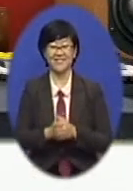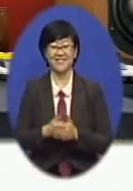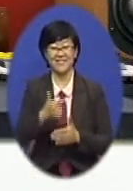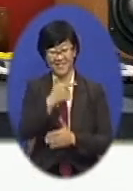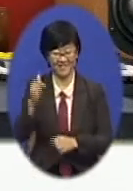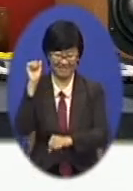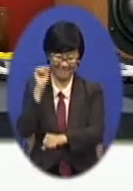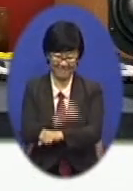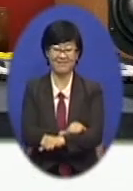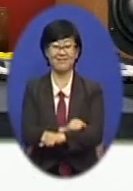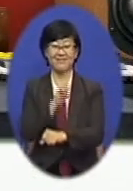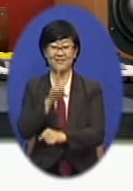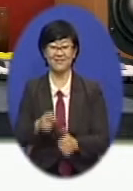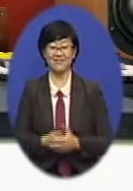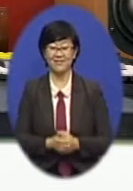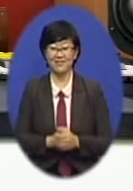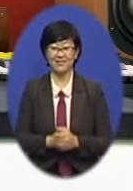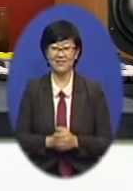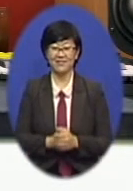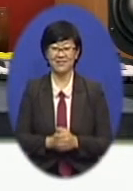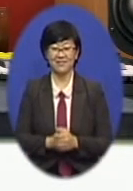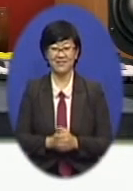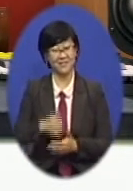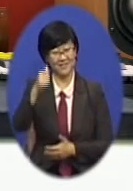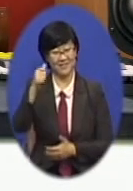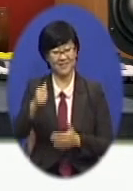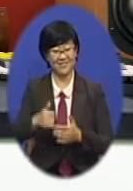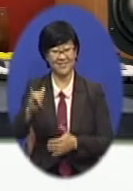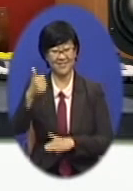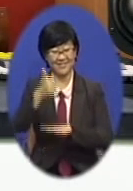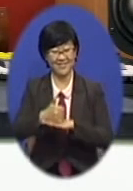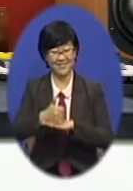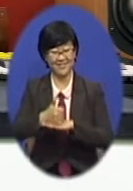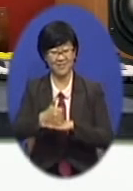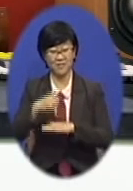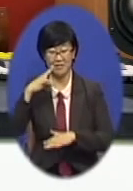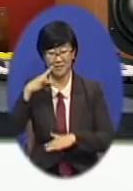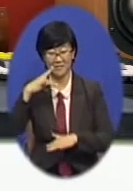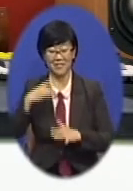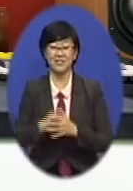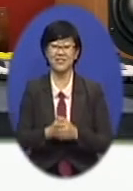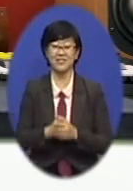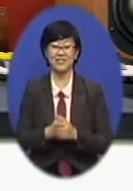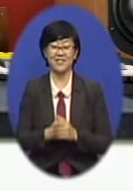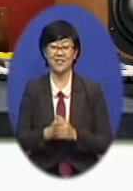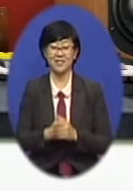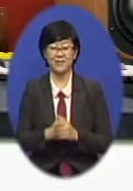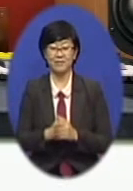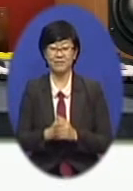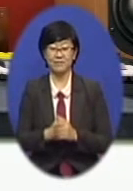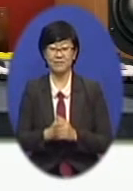아주 잘 부르셨어요. 몇 편이나 나왔는지 궁금하네요.